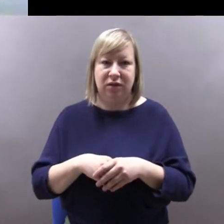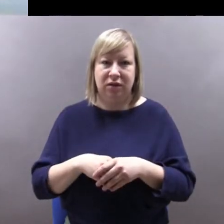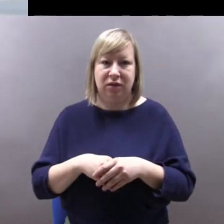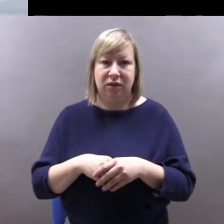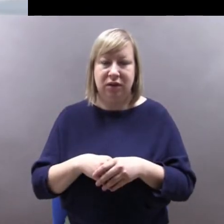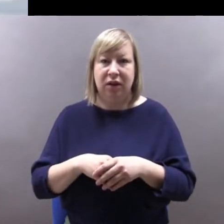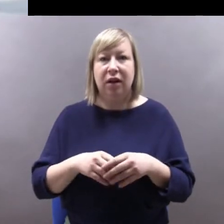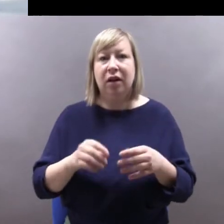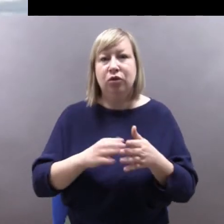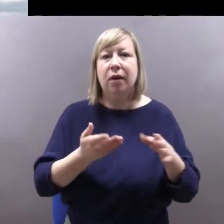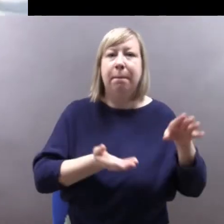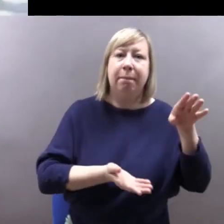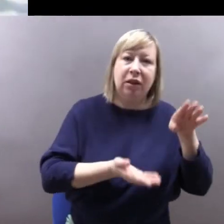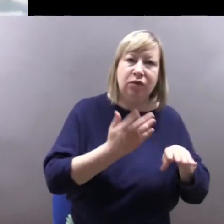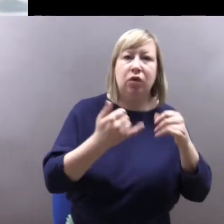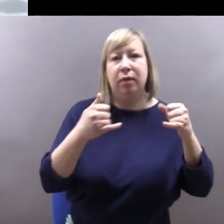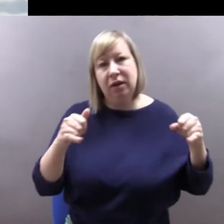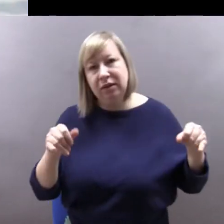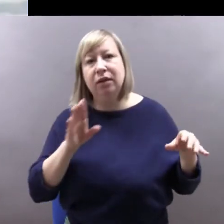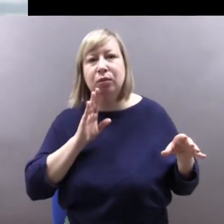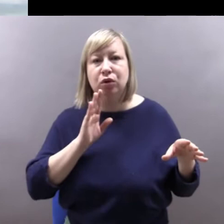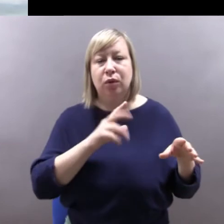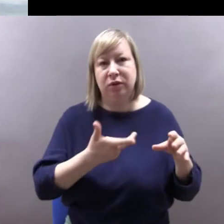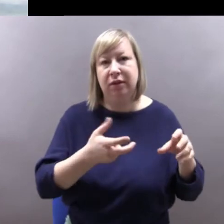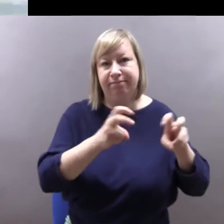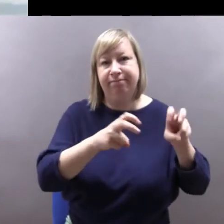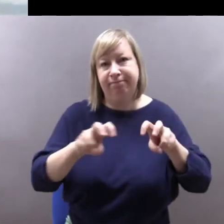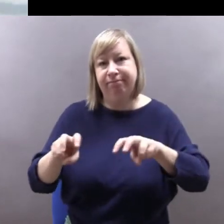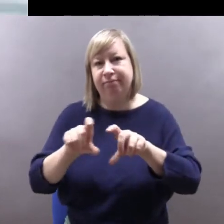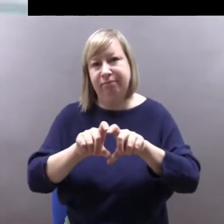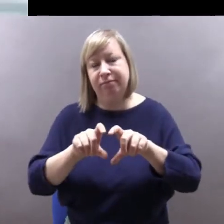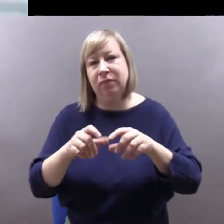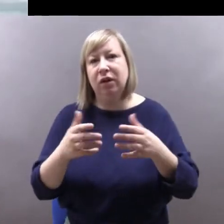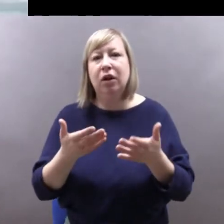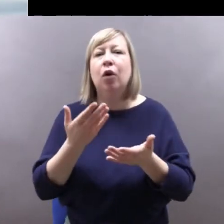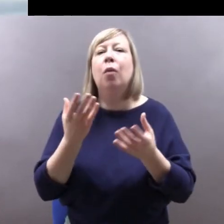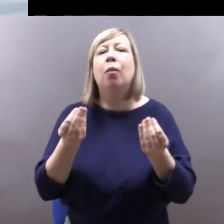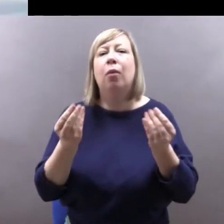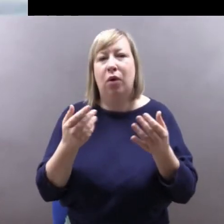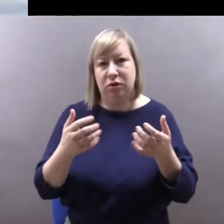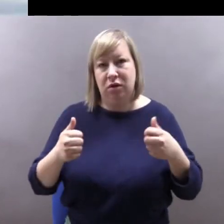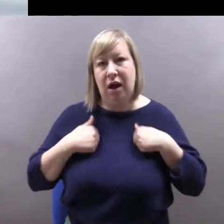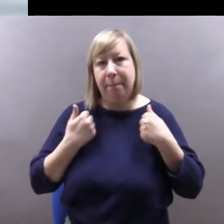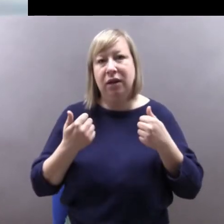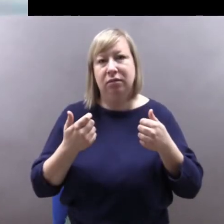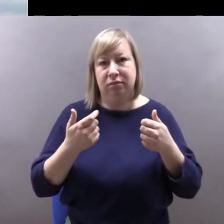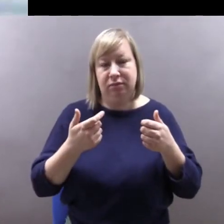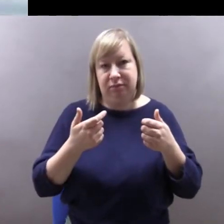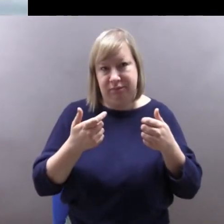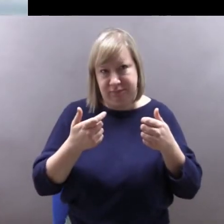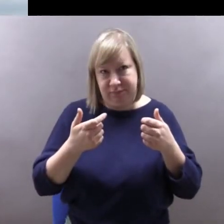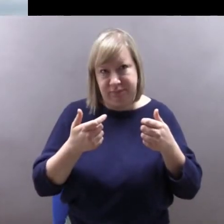budynki przeszły odbiory i żeby zostały dopuszczone do użytku. Tak wymaga ustawa, że mają być dostępne. To,